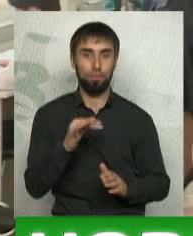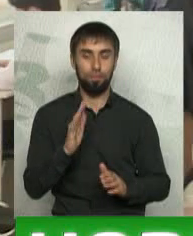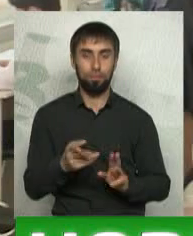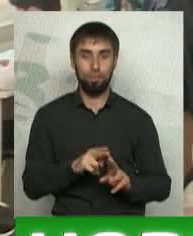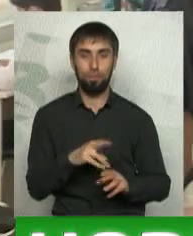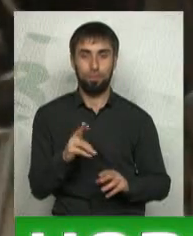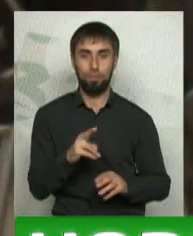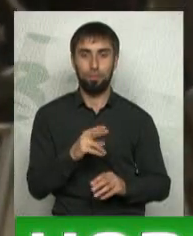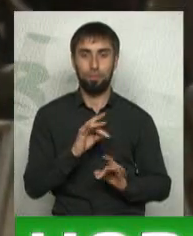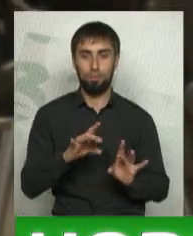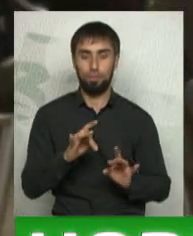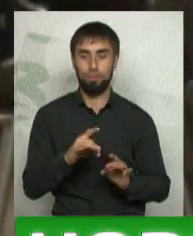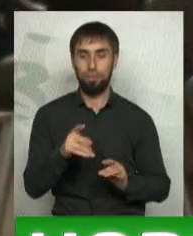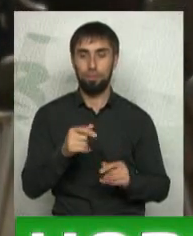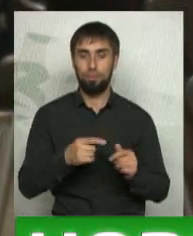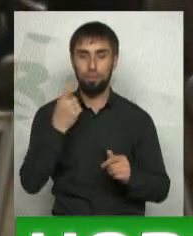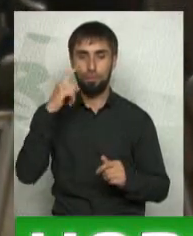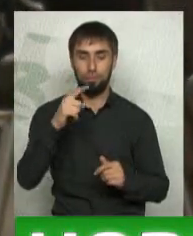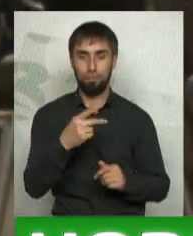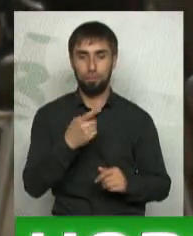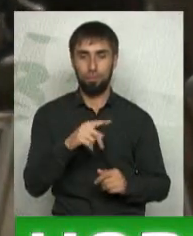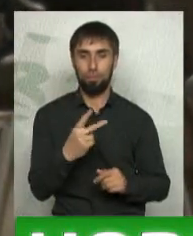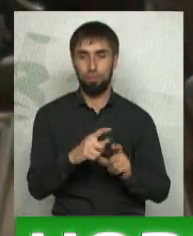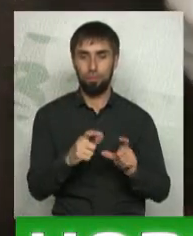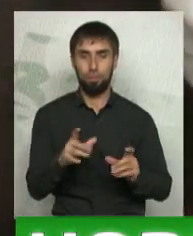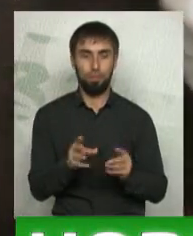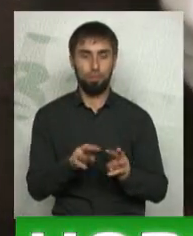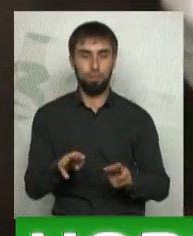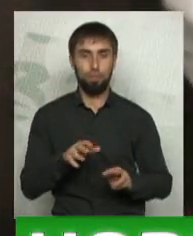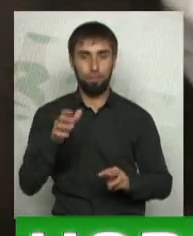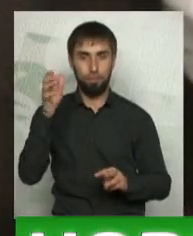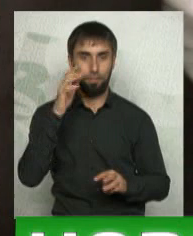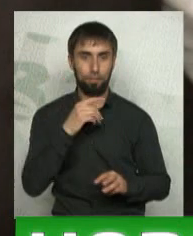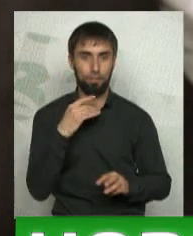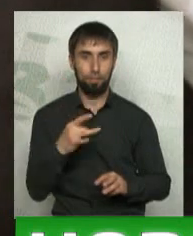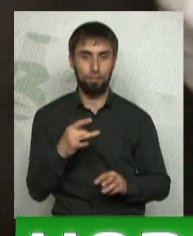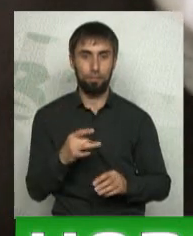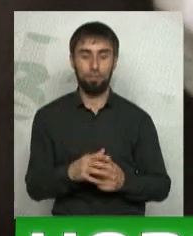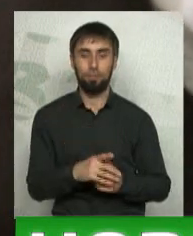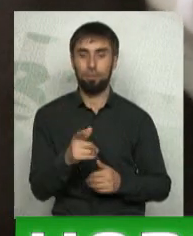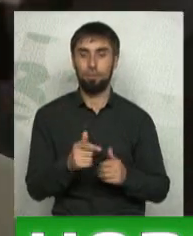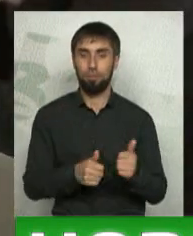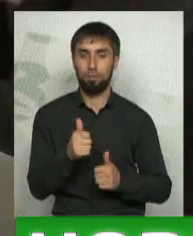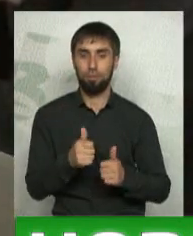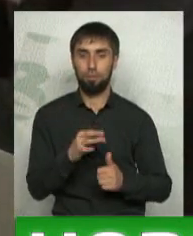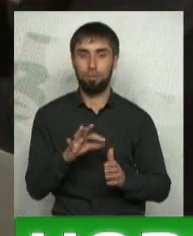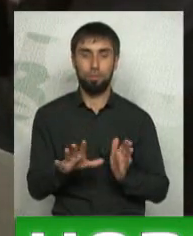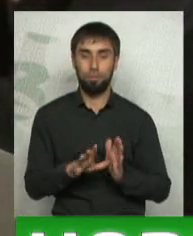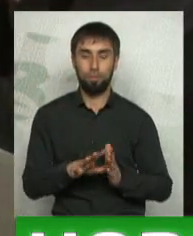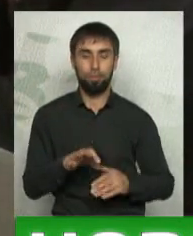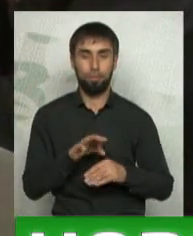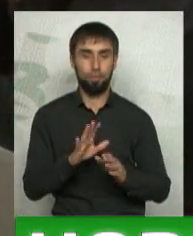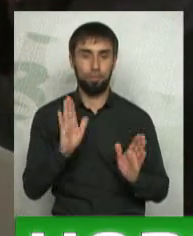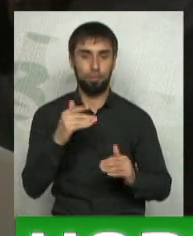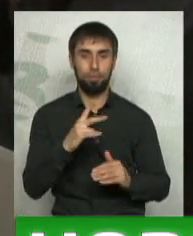этот код комментировать. Организатор чемпионата «Вторая Малгобекская школа» совместно с Минобром региона. Интеллектуальные соревнования по электронике проходят